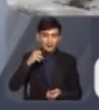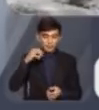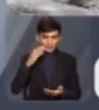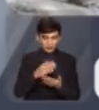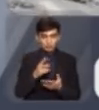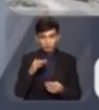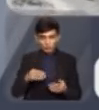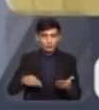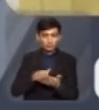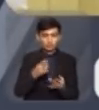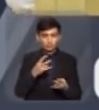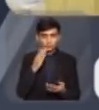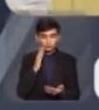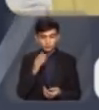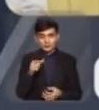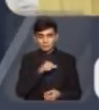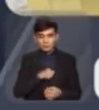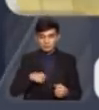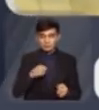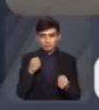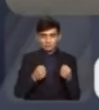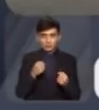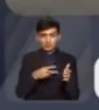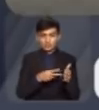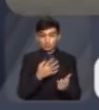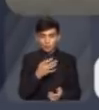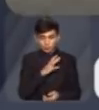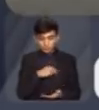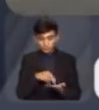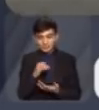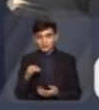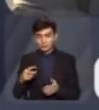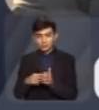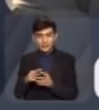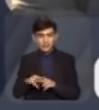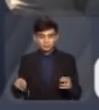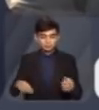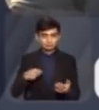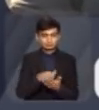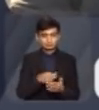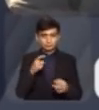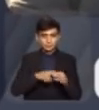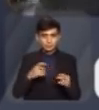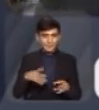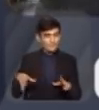надо заплатить примерно такую же стоимость, как сам автомобиль. И люди этого не могут сделать. Все в полном